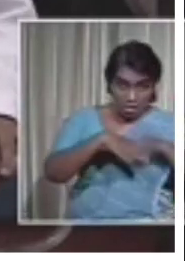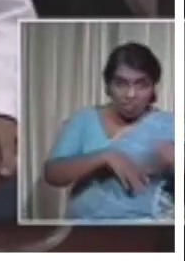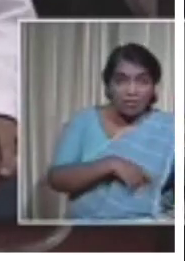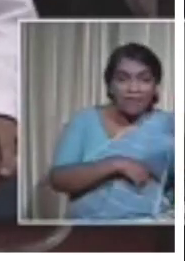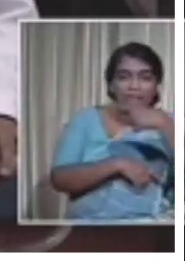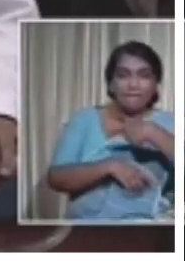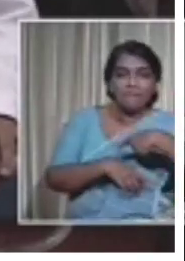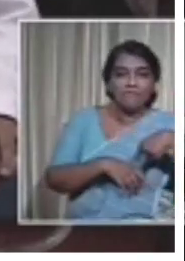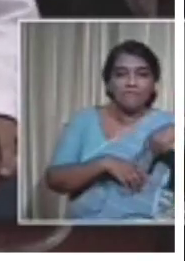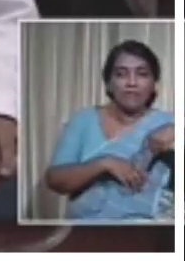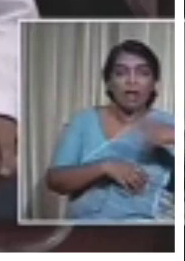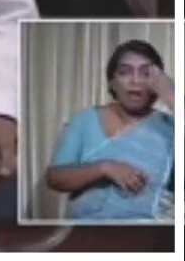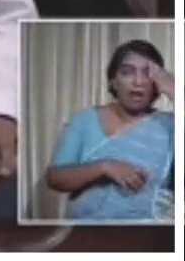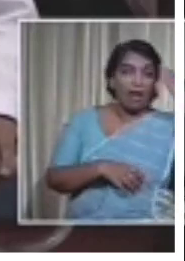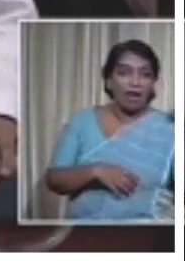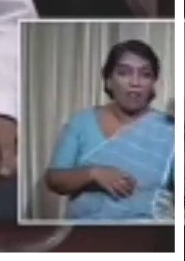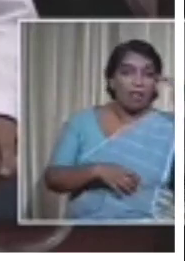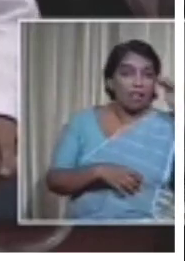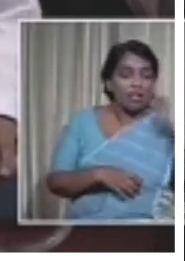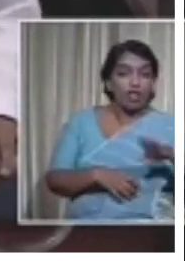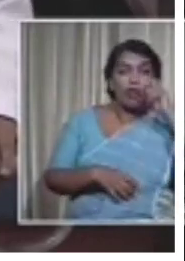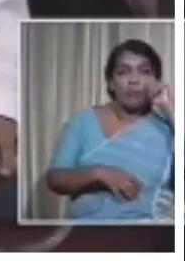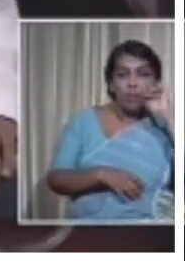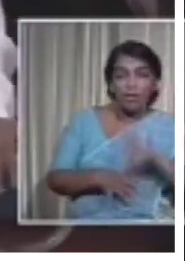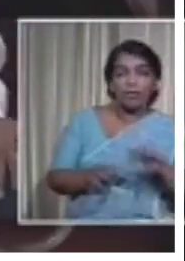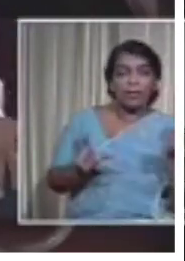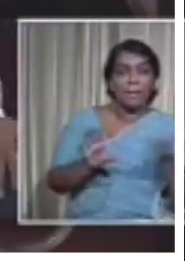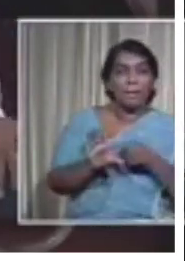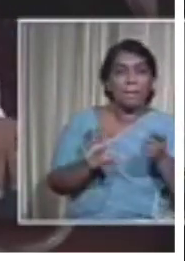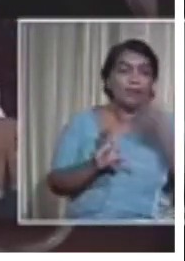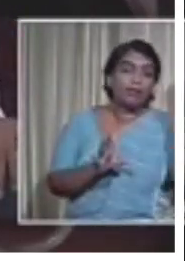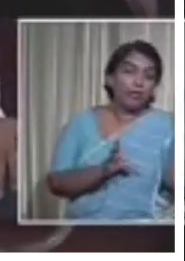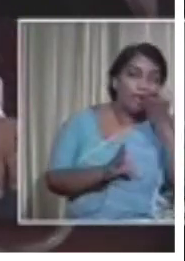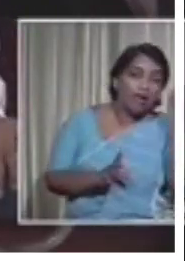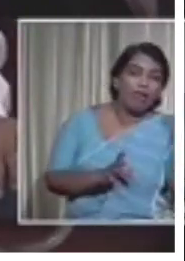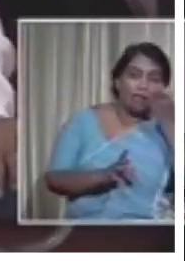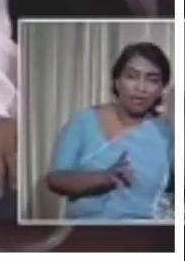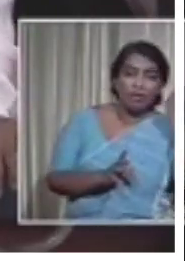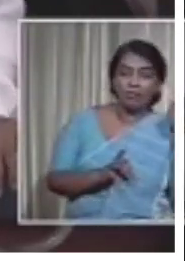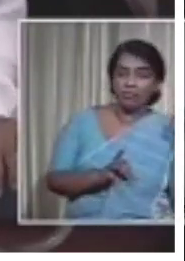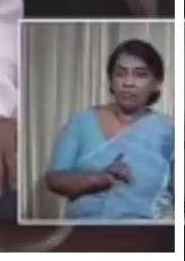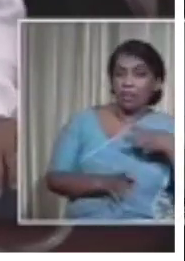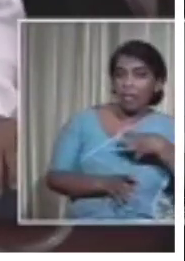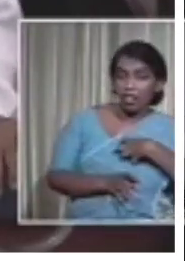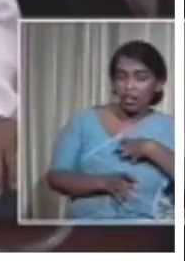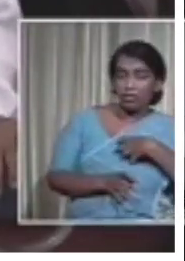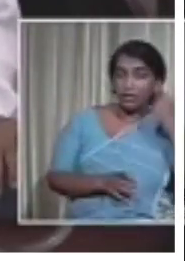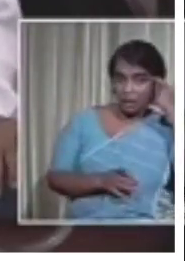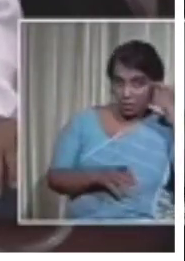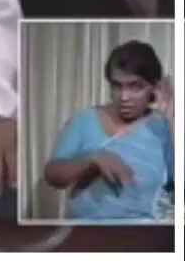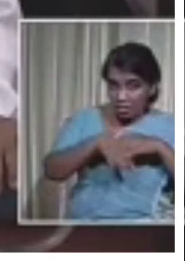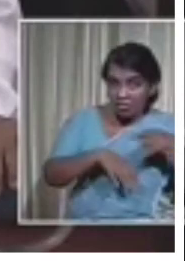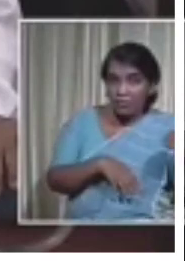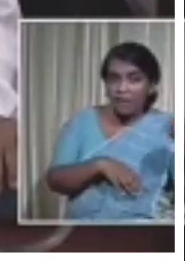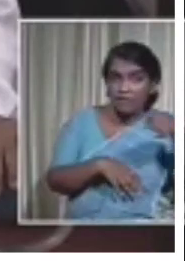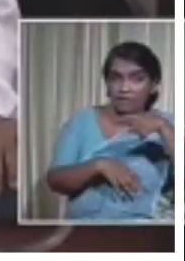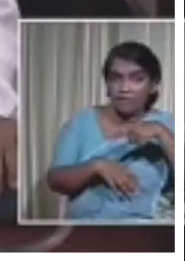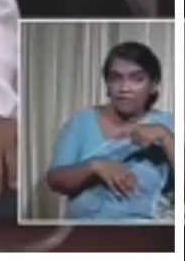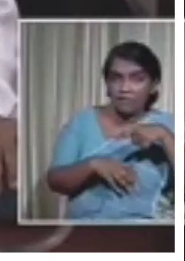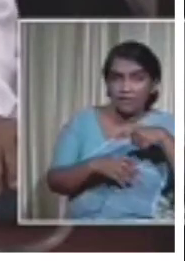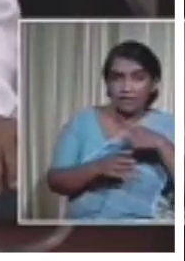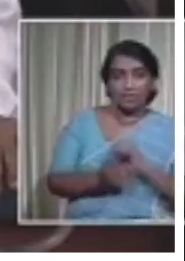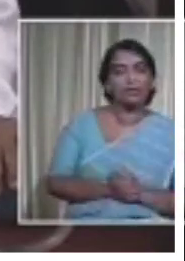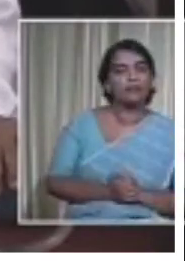வேண்டும். தாம் சந்தர்ப்பவாத அரசியலில் அமைச்சு பொறுப்புகளை ஐக்கிய மக்கள் சக்தி ஏற்காது. தாம் அரசாங்கம் அமைப்பதாக